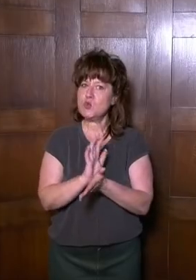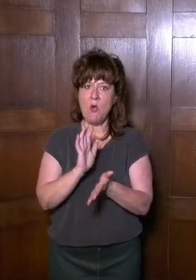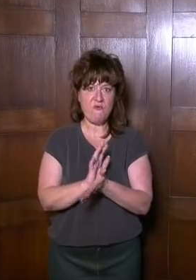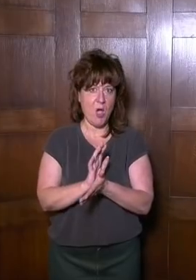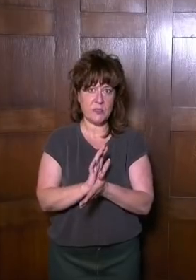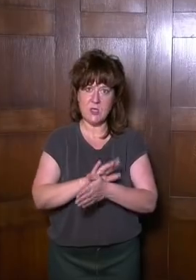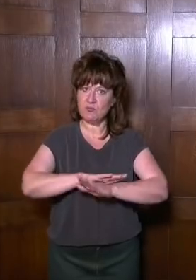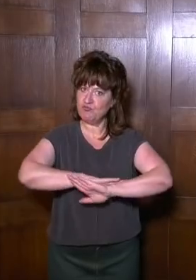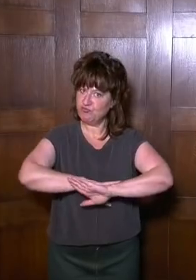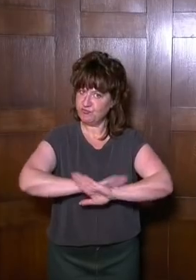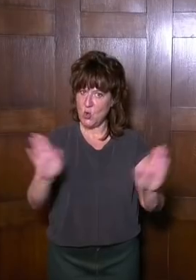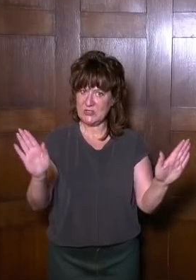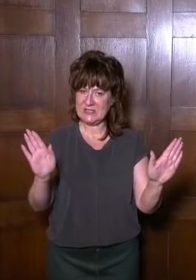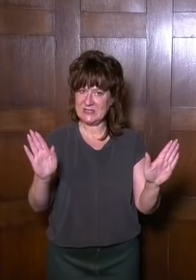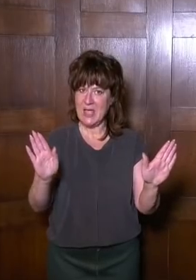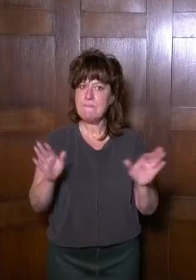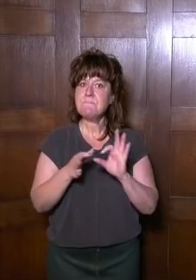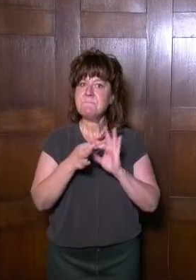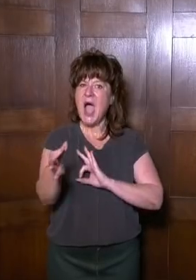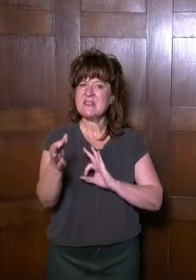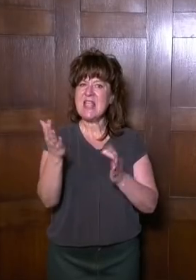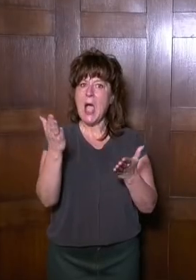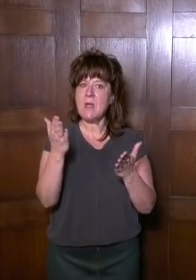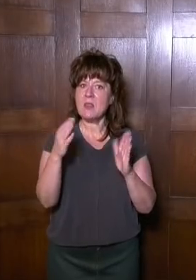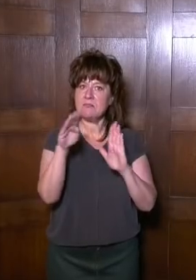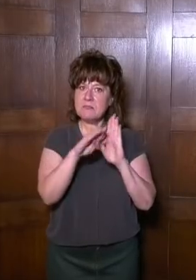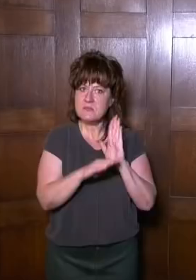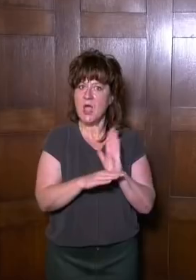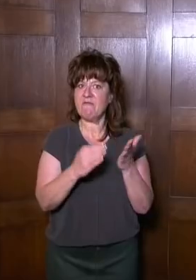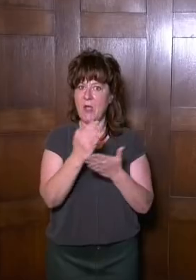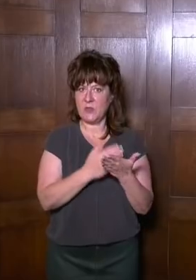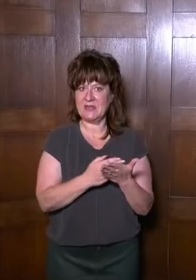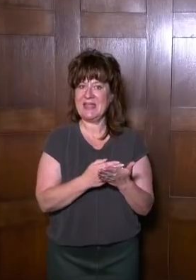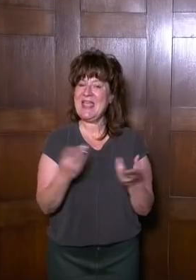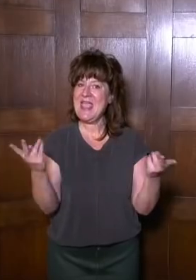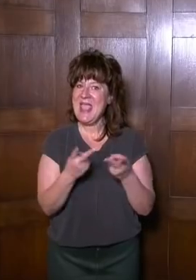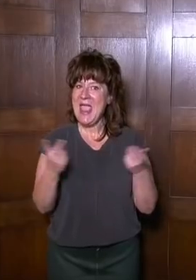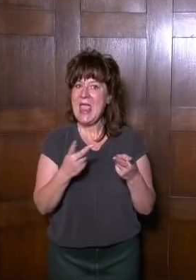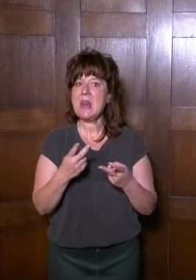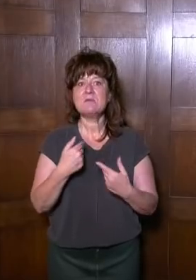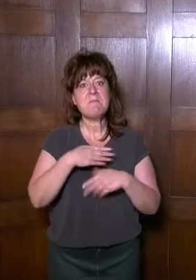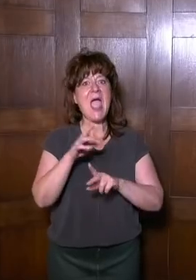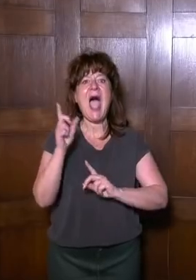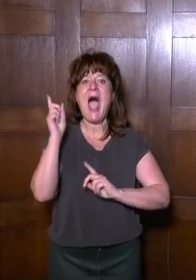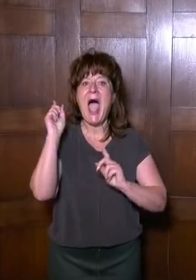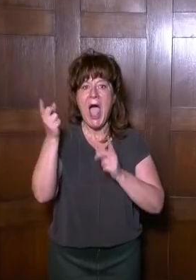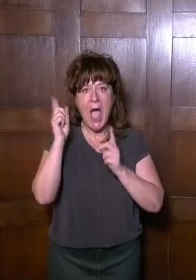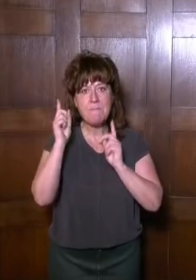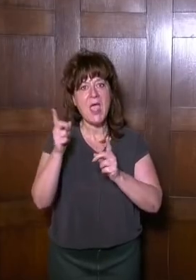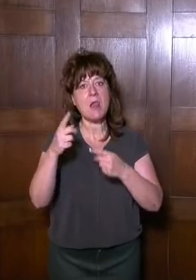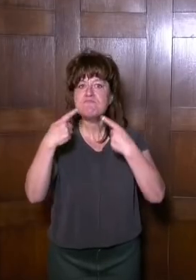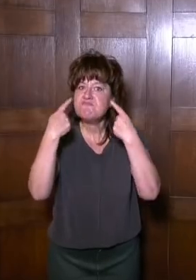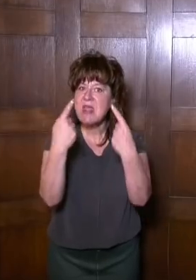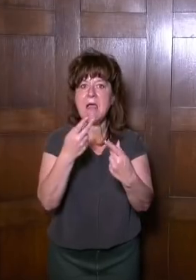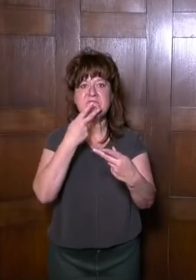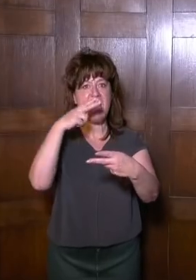Aufhebung der verordneten Maßnahmen. Und ähnlich wie Frau Münster gesagt hat, Appellierung an die Eigenverantwortung.